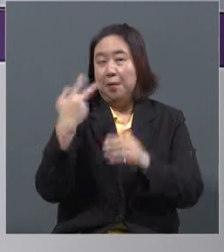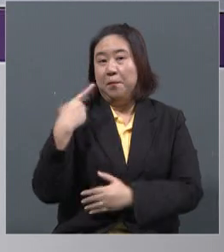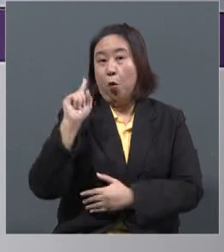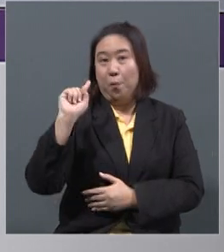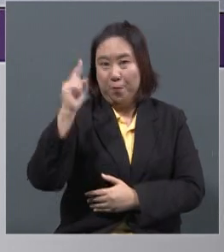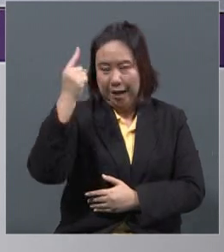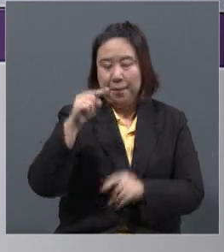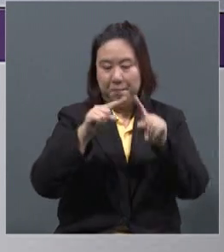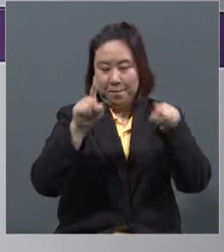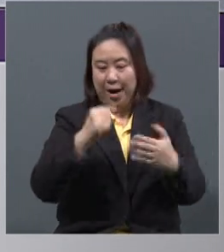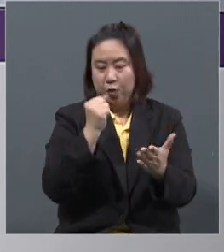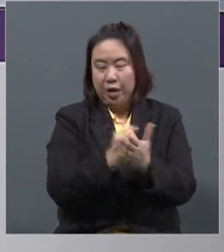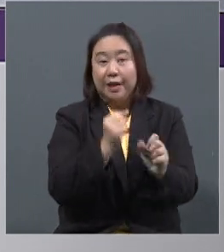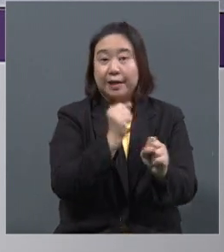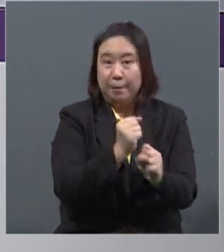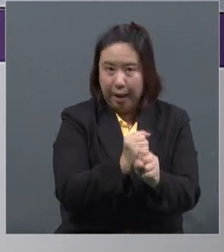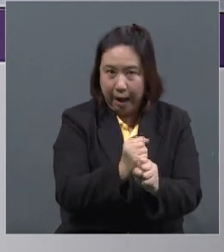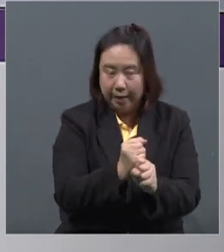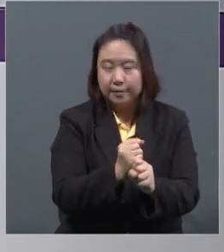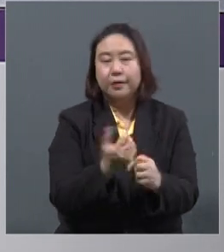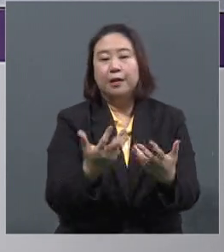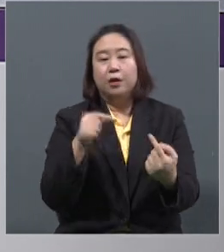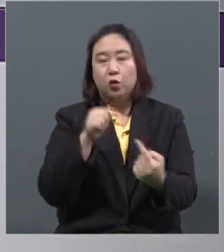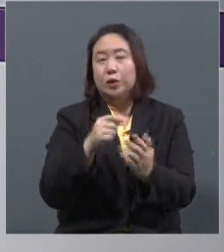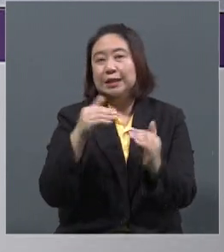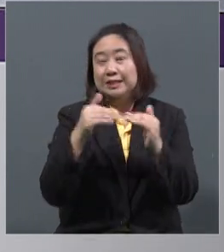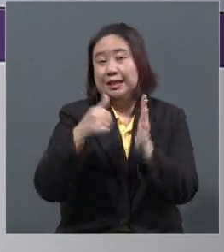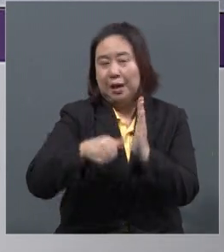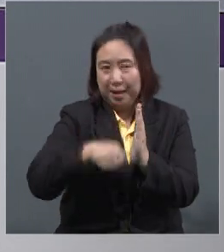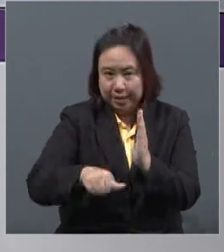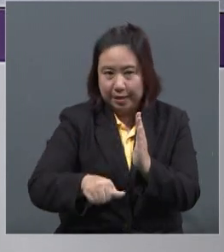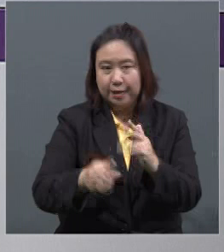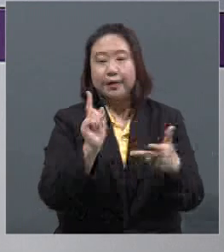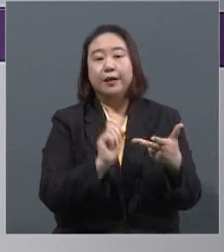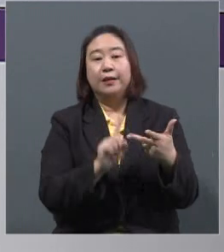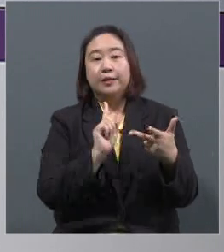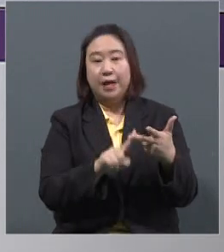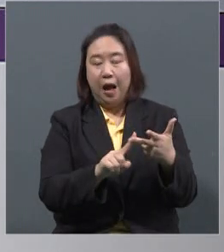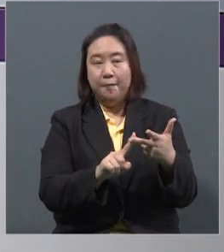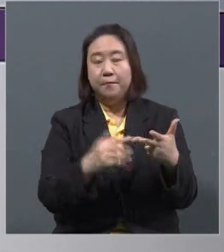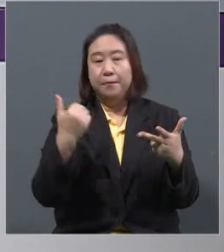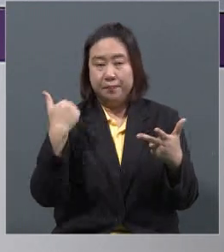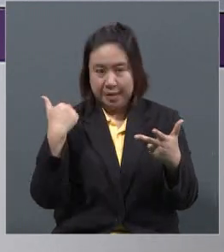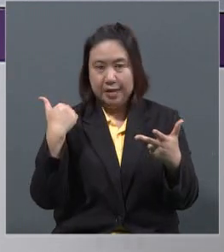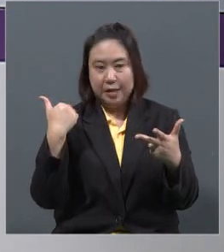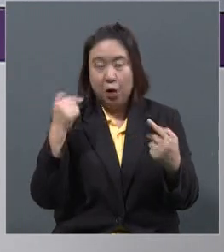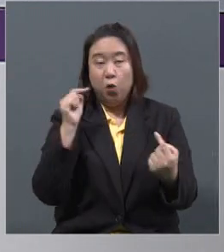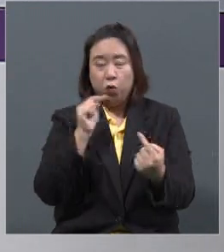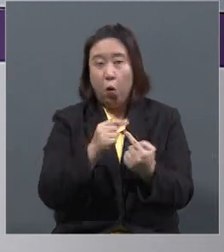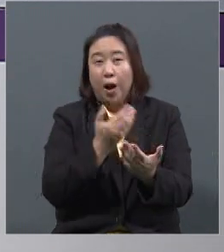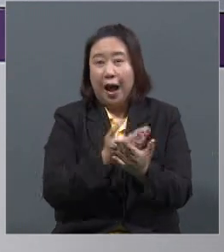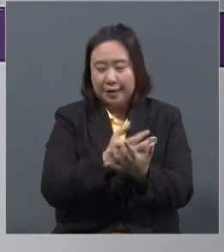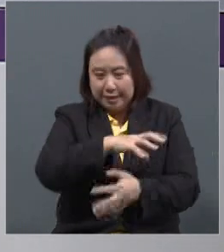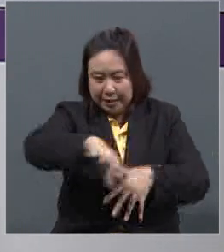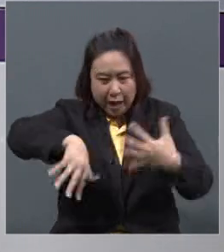าตทำงานการเข้าเมืองแล้วก็สิทธิประโยชน์ทางภาษีและ3เราจะมีระบบนิเวศทางการเงินให